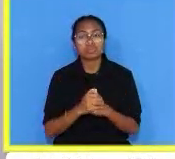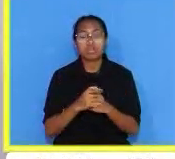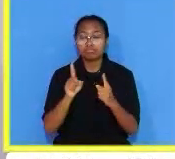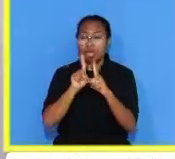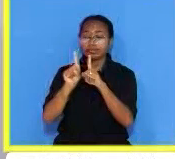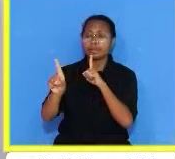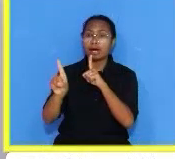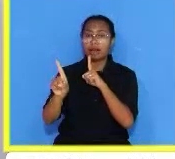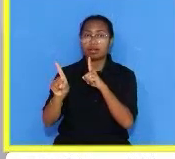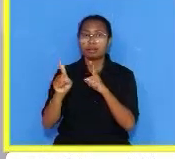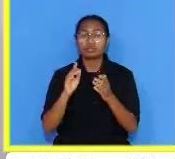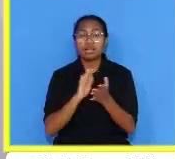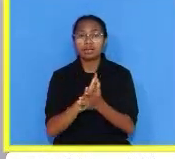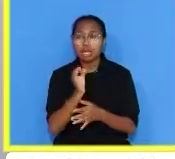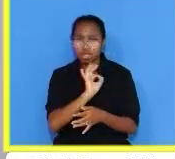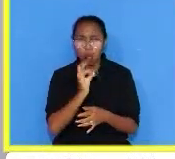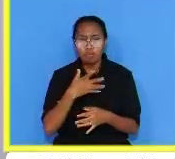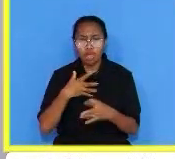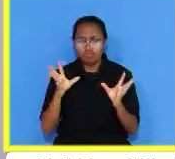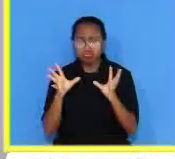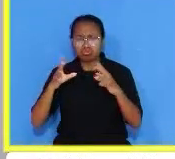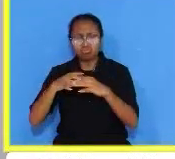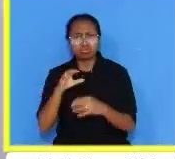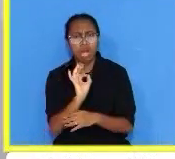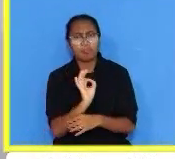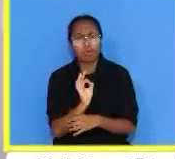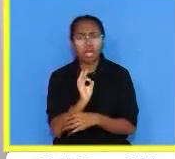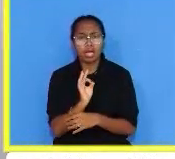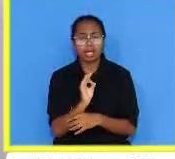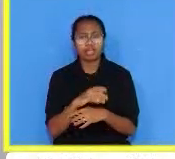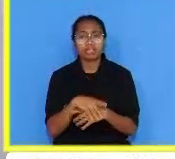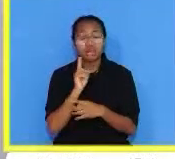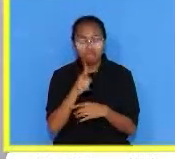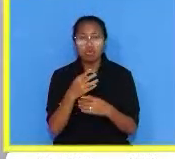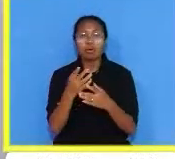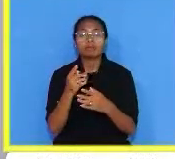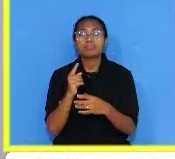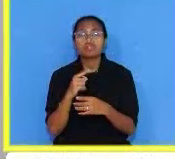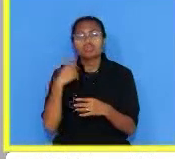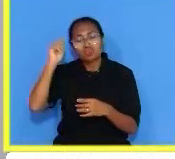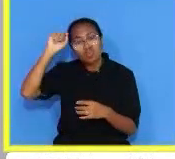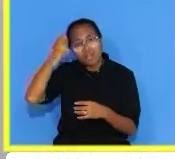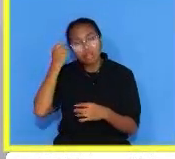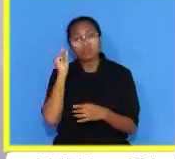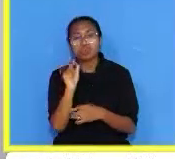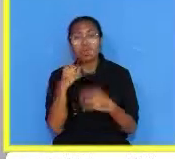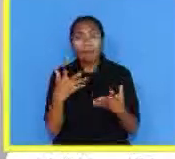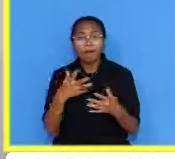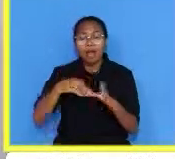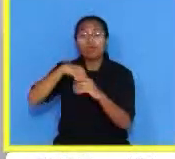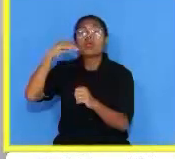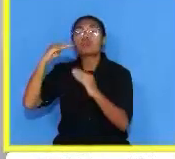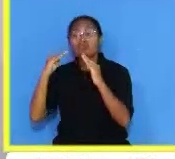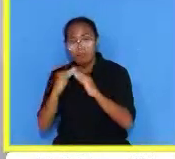jaga jarak dan tidak boleh berkerumun begitu kan, mereka jadi kesulitan untuk harus keluar rumah